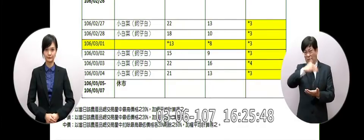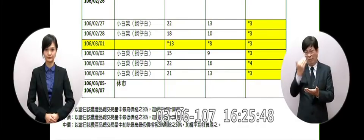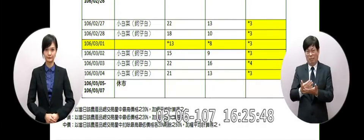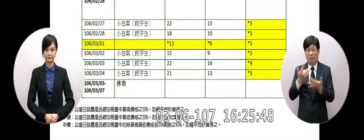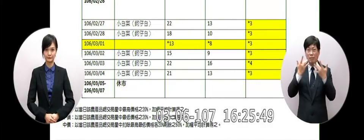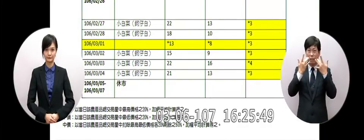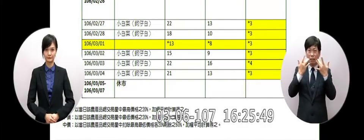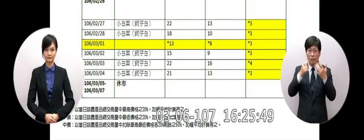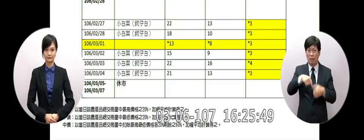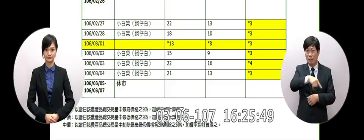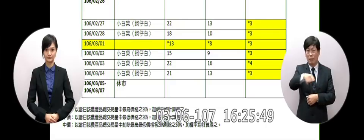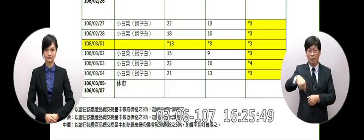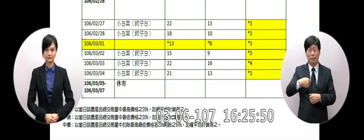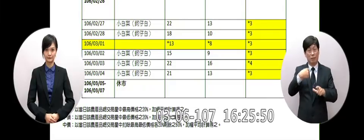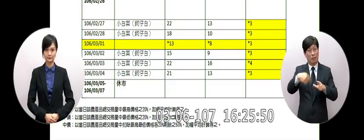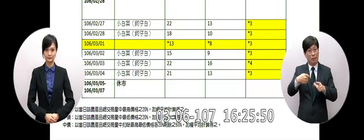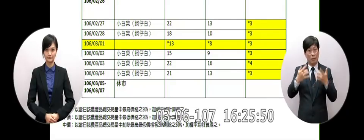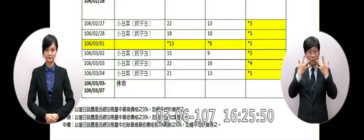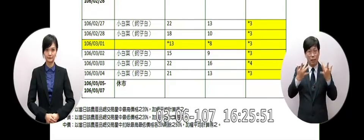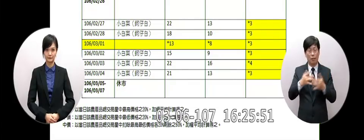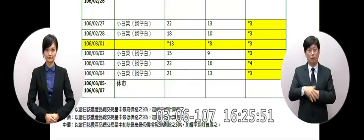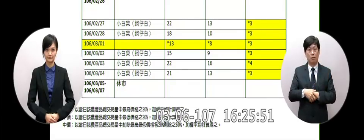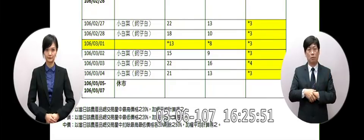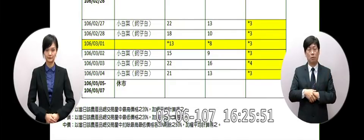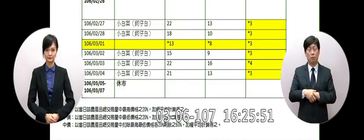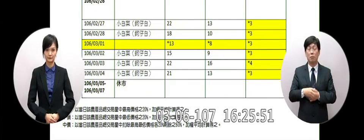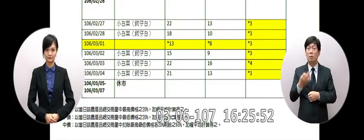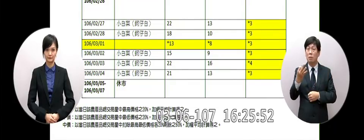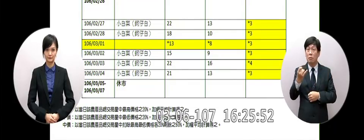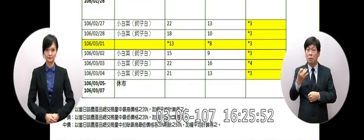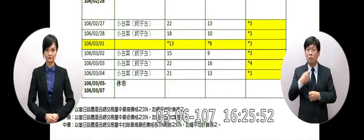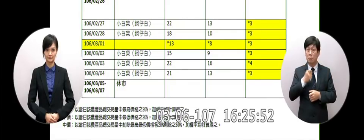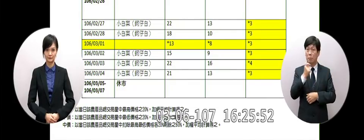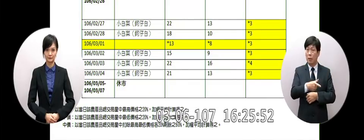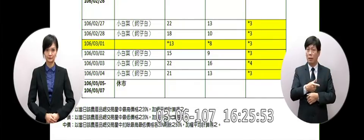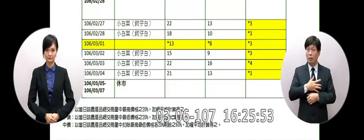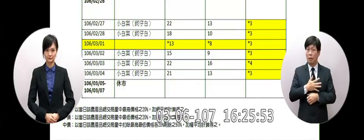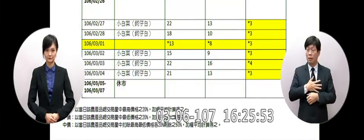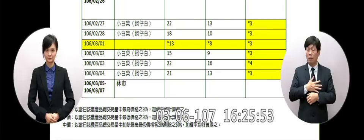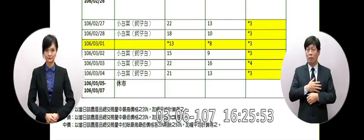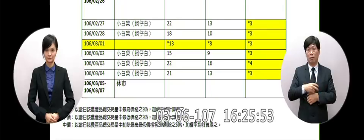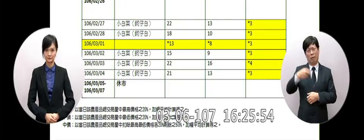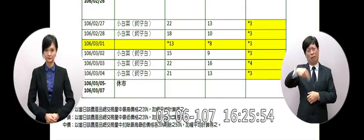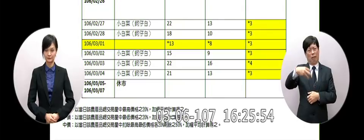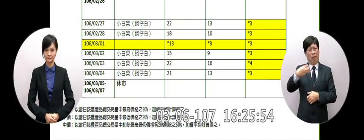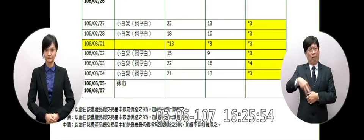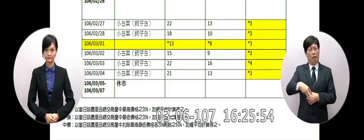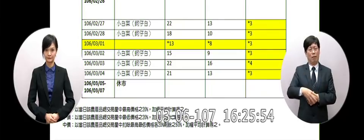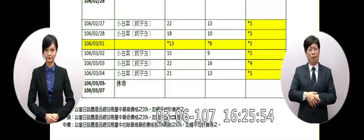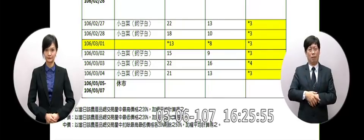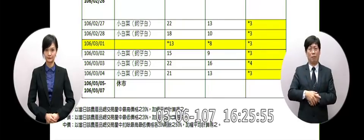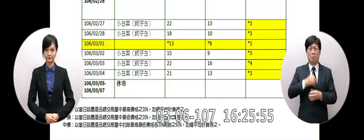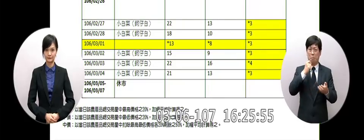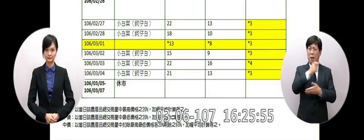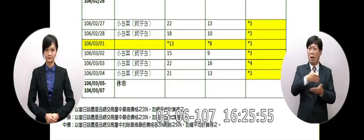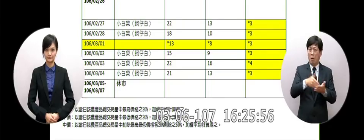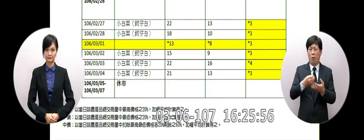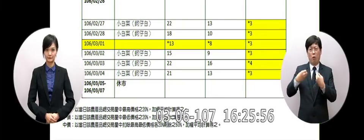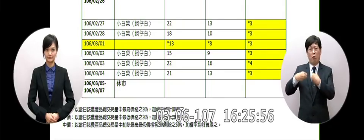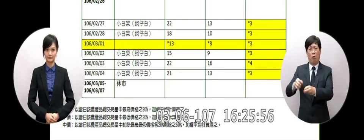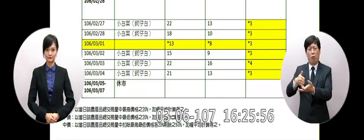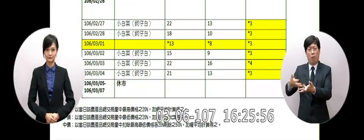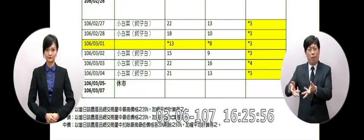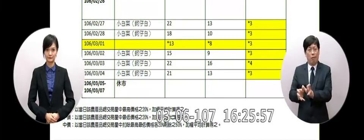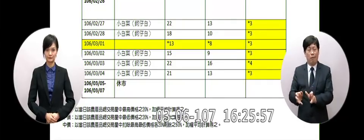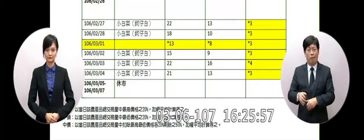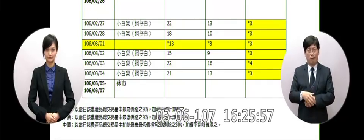些叶菜类，全部以多少钱购买？2块3块买起来去送给弱势